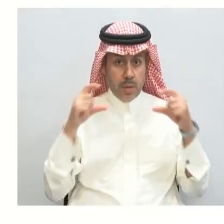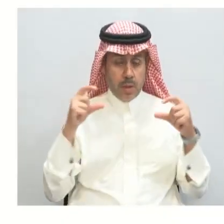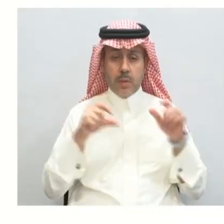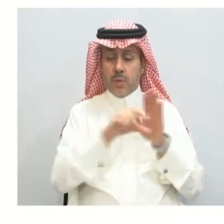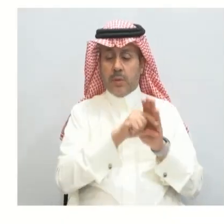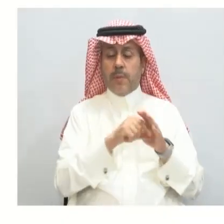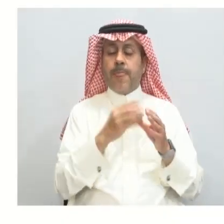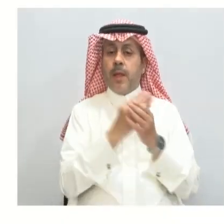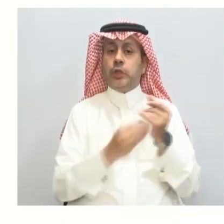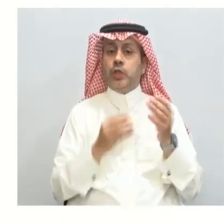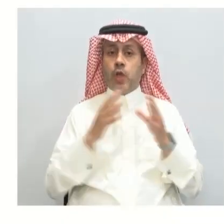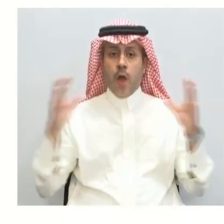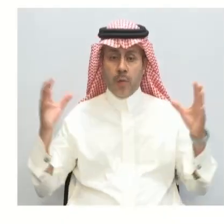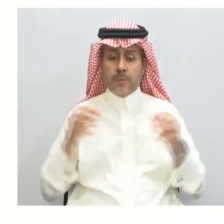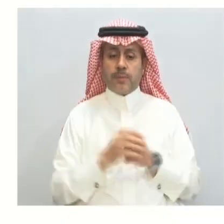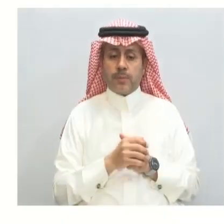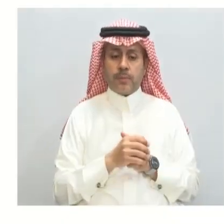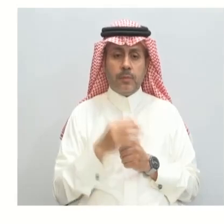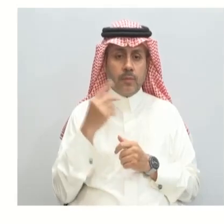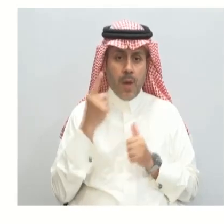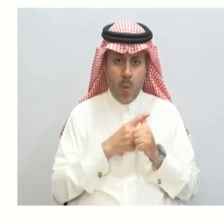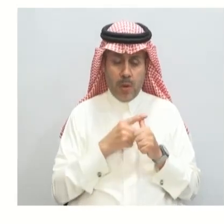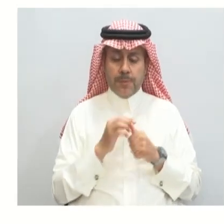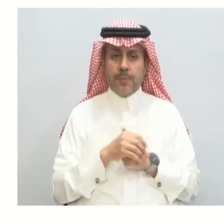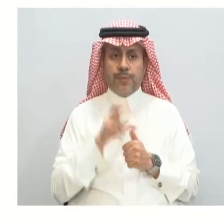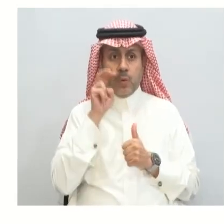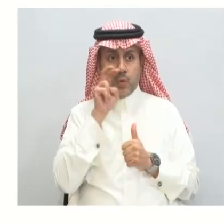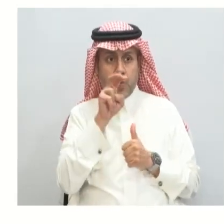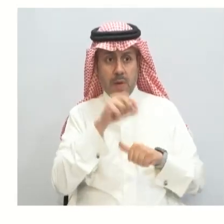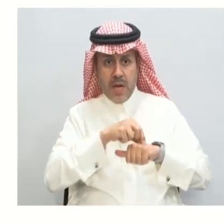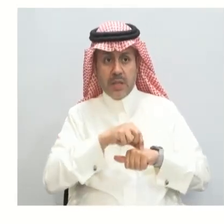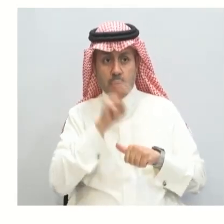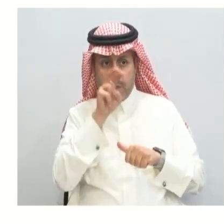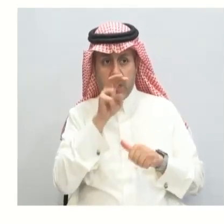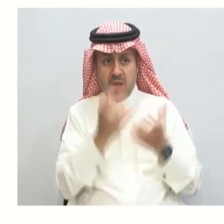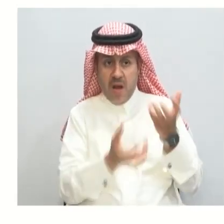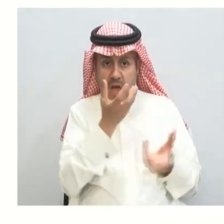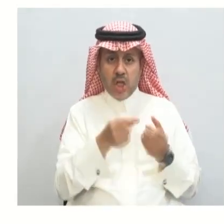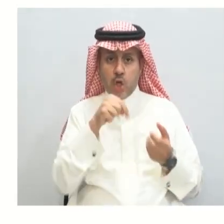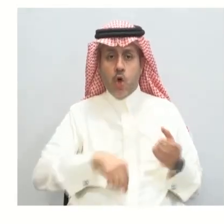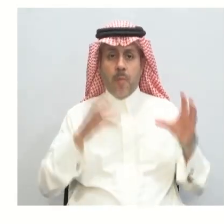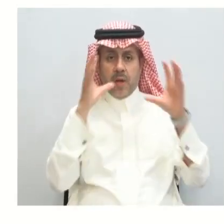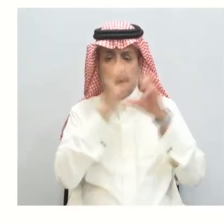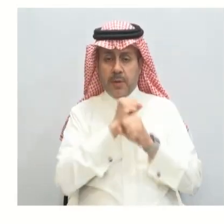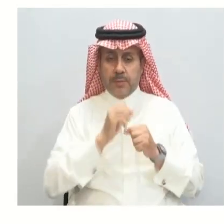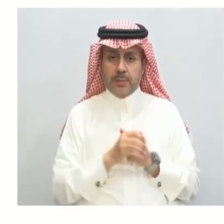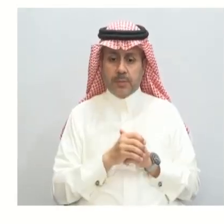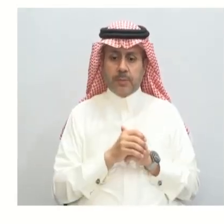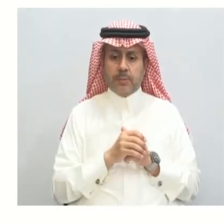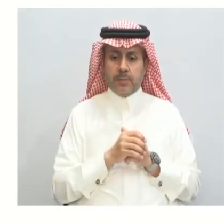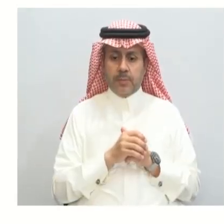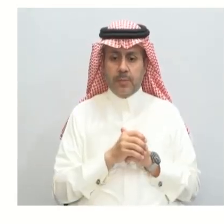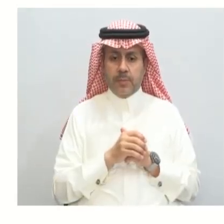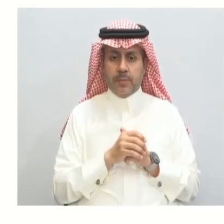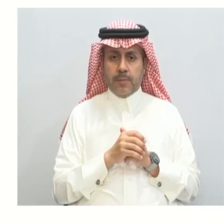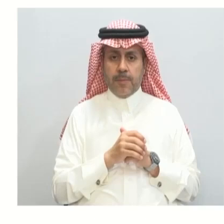التكاثر على ما يلي الامر الاول يرى الناس النار يوم القيامه يرى الناس النار